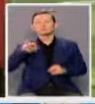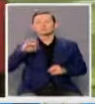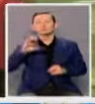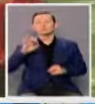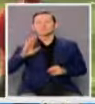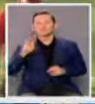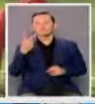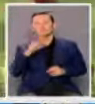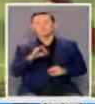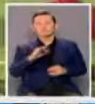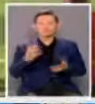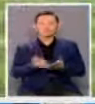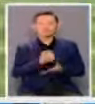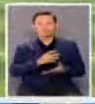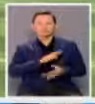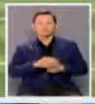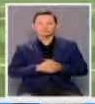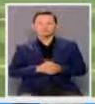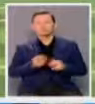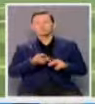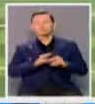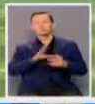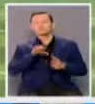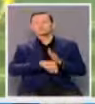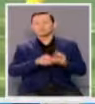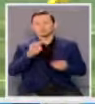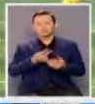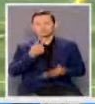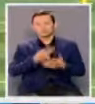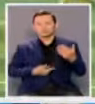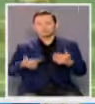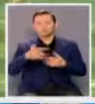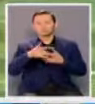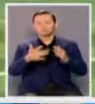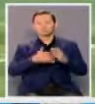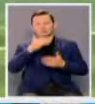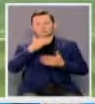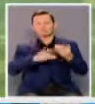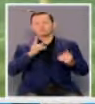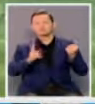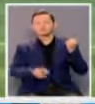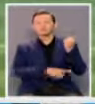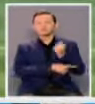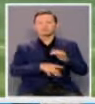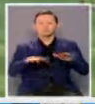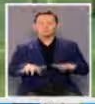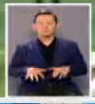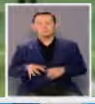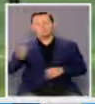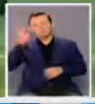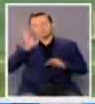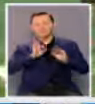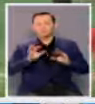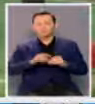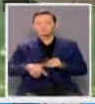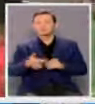есепті 2-0 есебіне жеткізді. Сонымен бұл ұтылыстан соң Атырау командасы турнирде ең соңғы 12-ші орында. Айта кетейік,